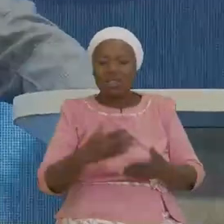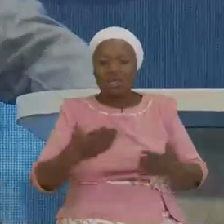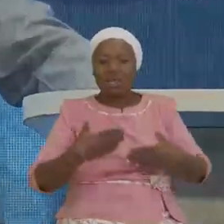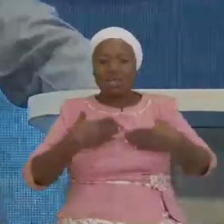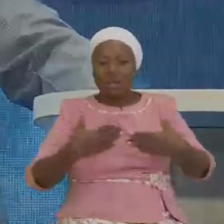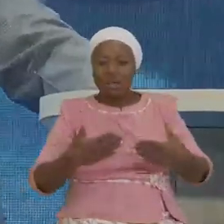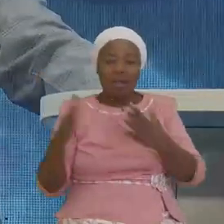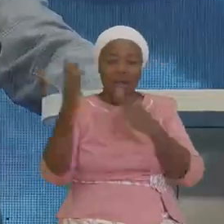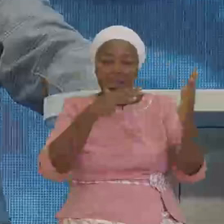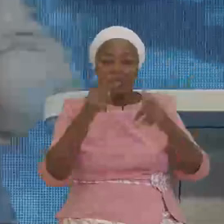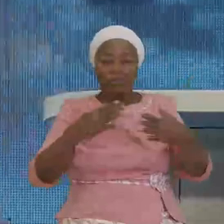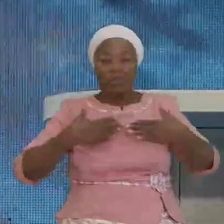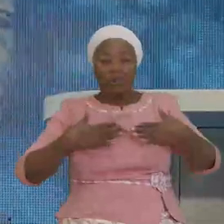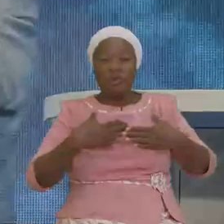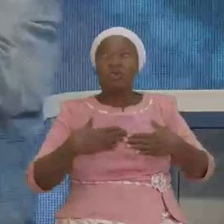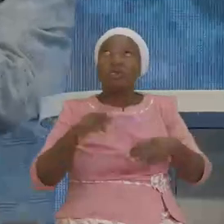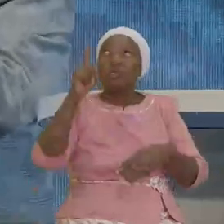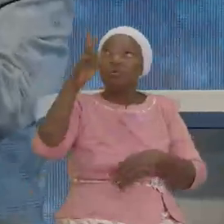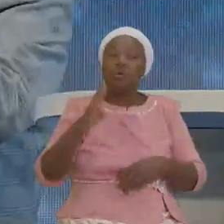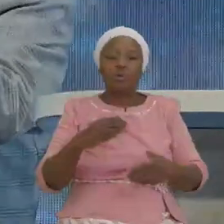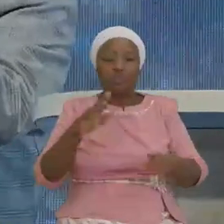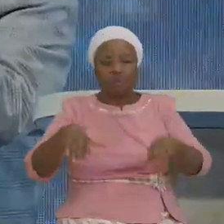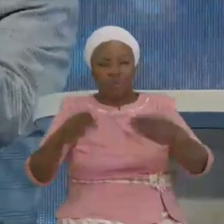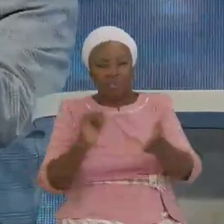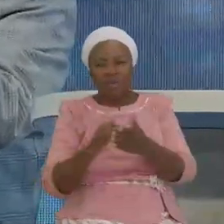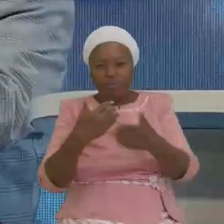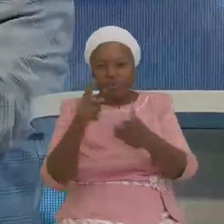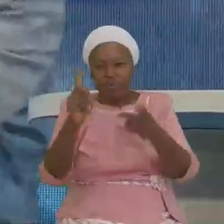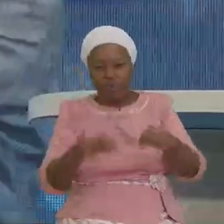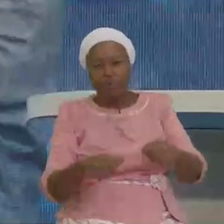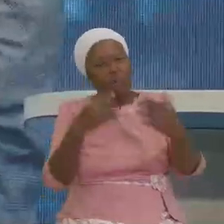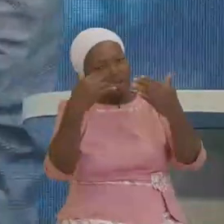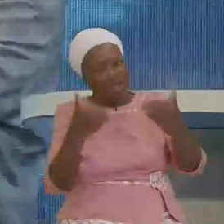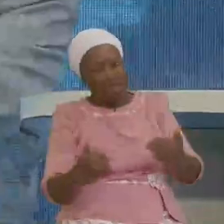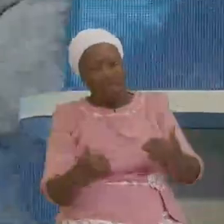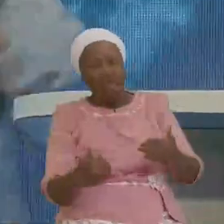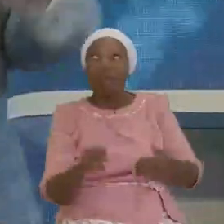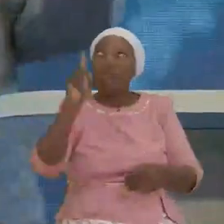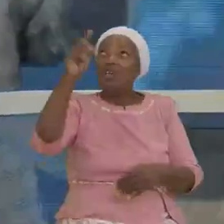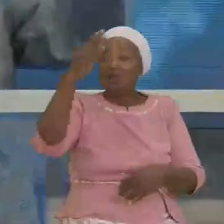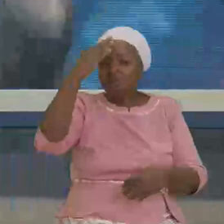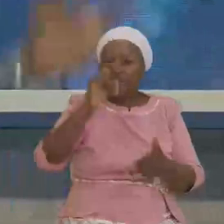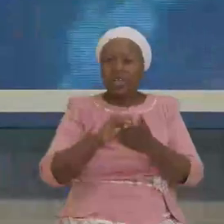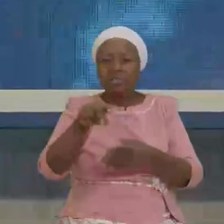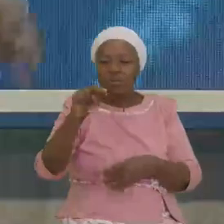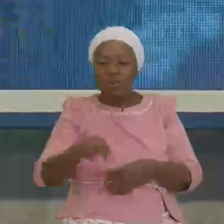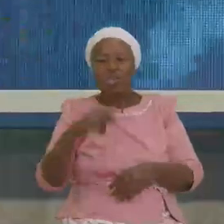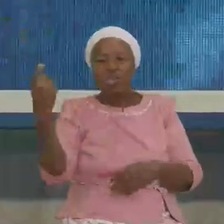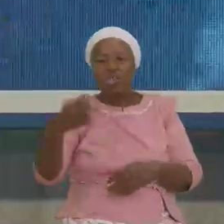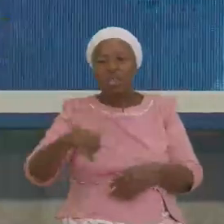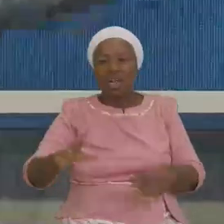arrivés. Il aura besoin de l'air à respirer. Il en a pourvu avant que vous ne soyez arrivés.